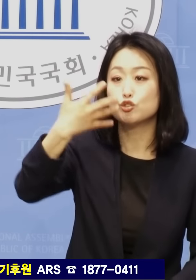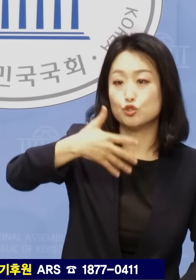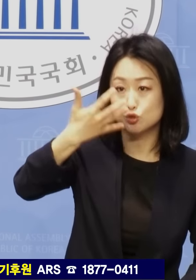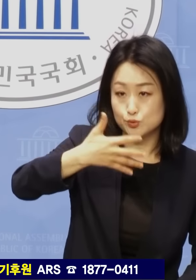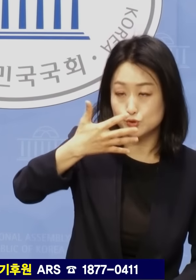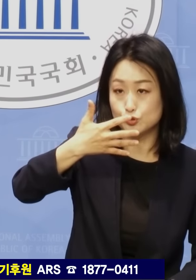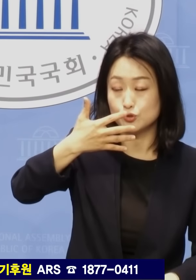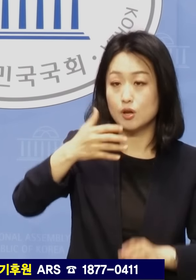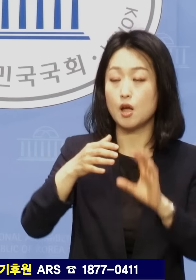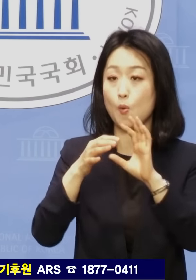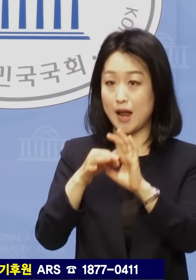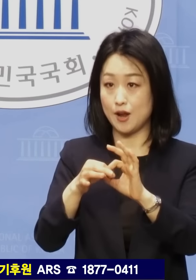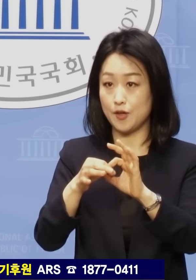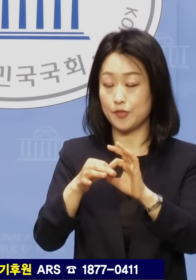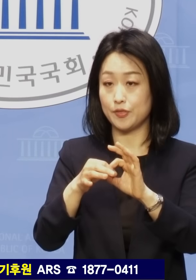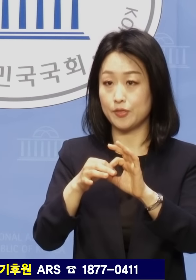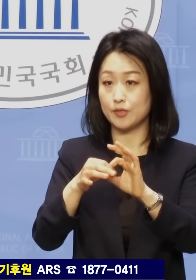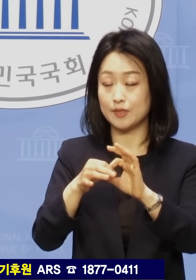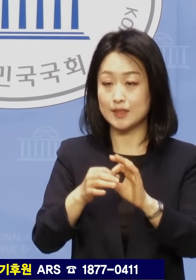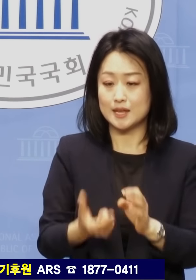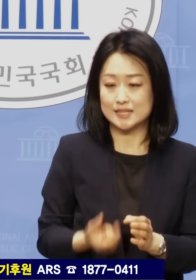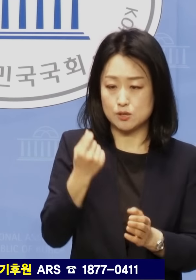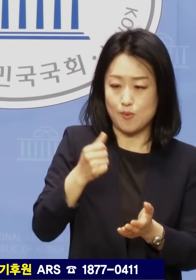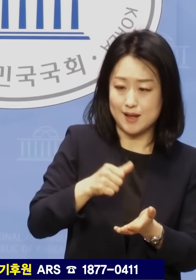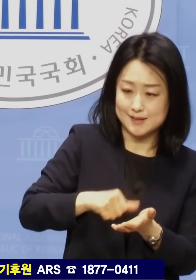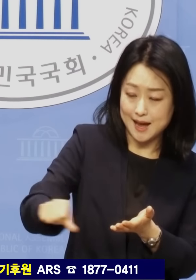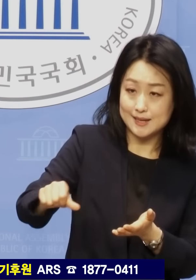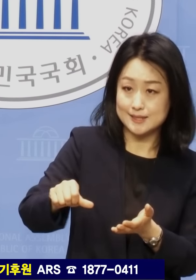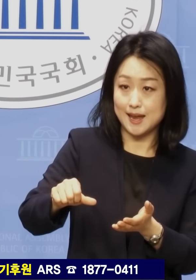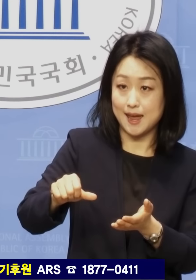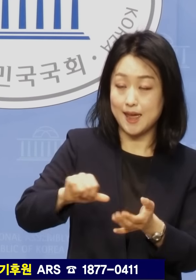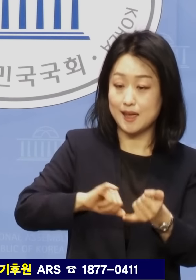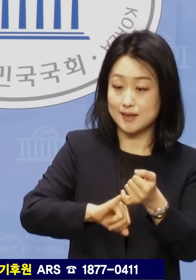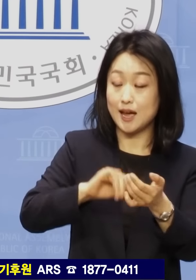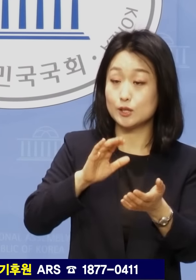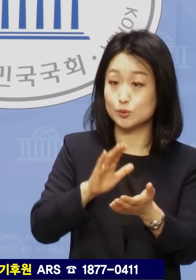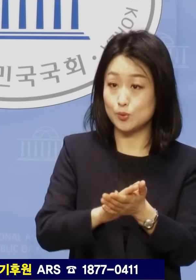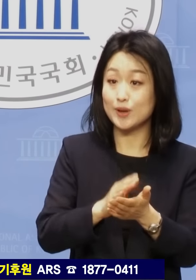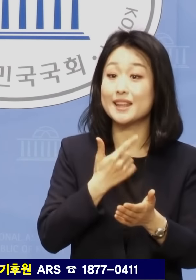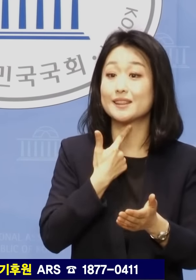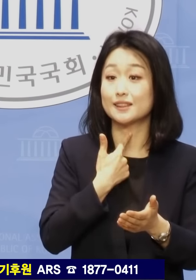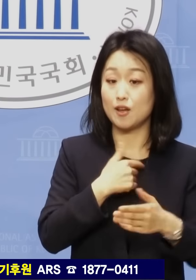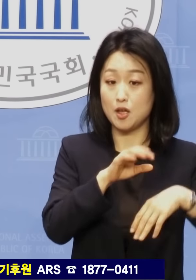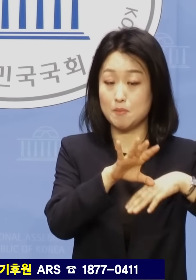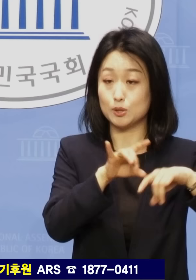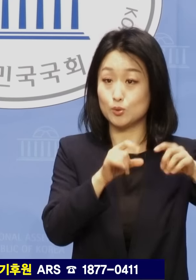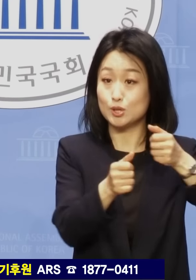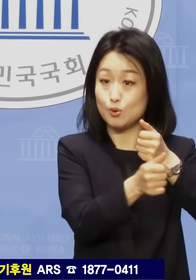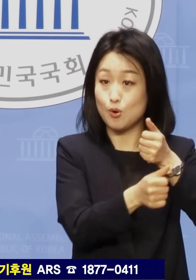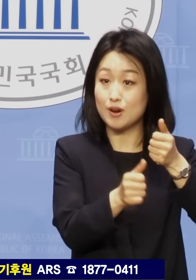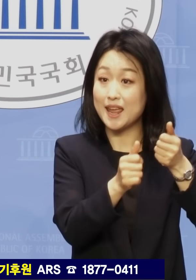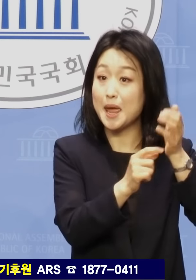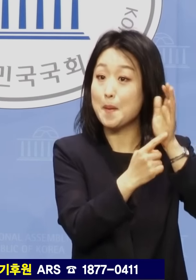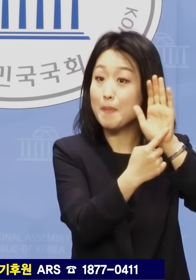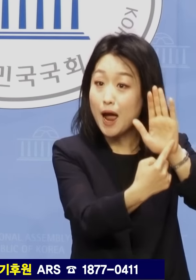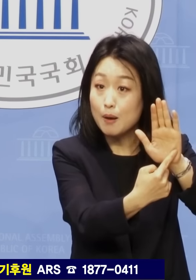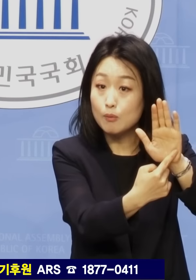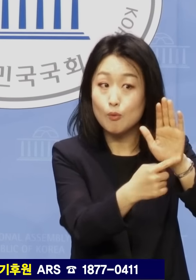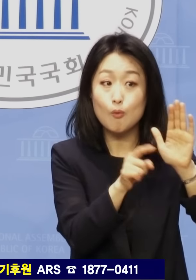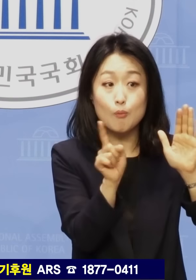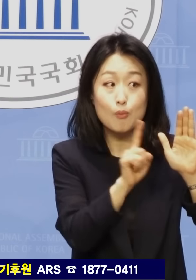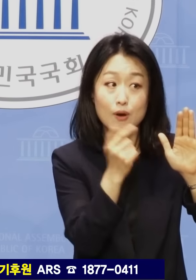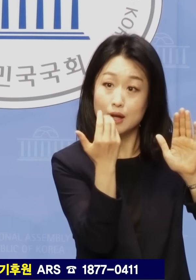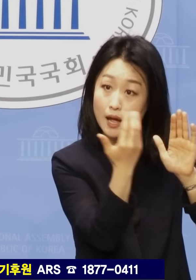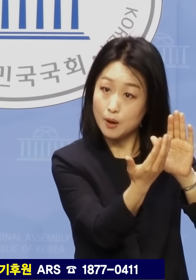대한 신속한 삭제 차단 조치를 약속했다 방심의 발표는 대체